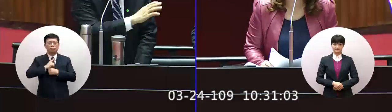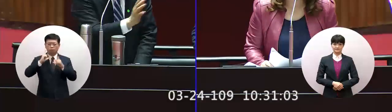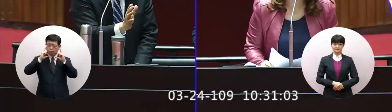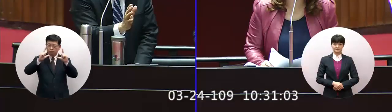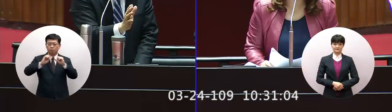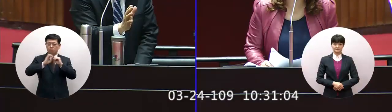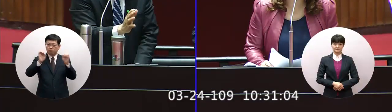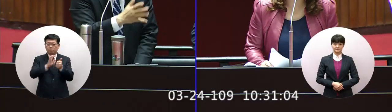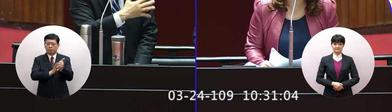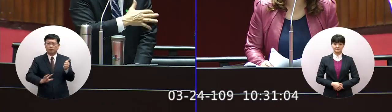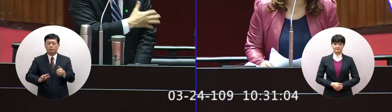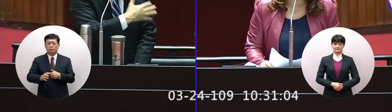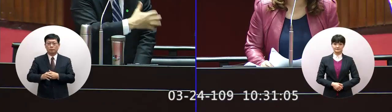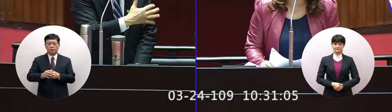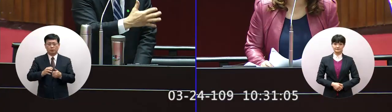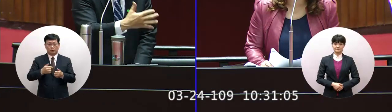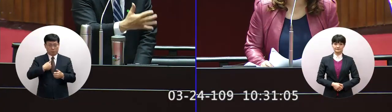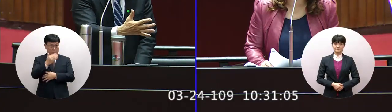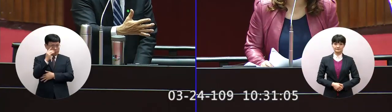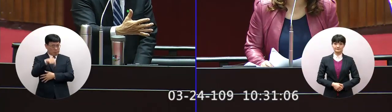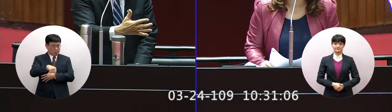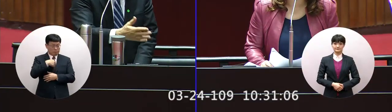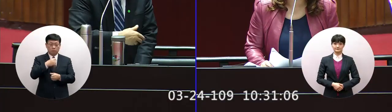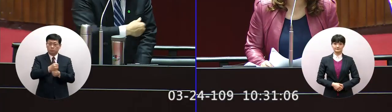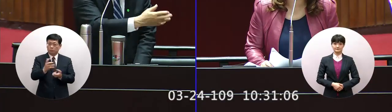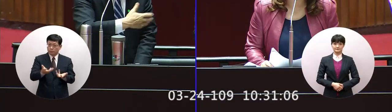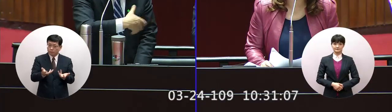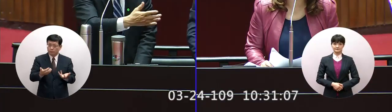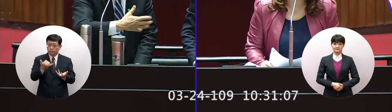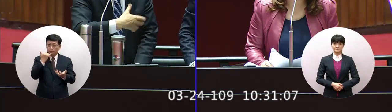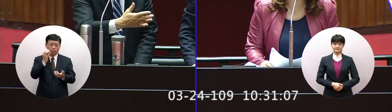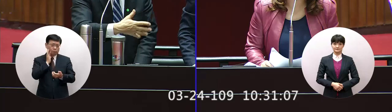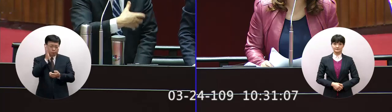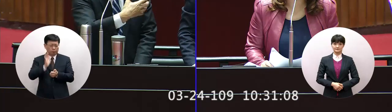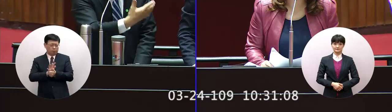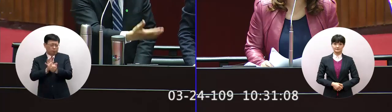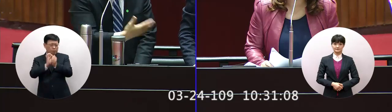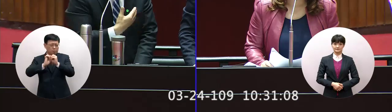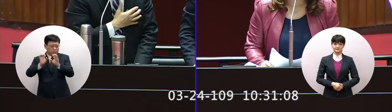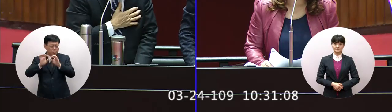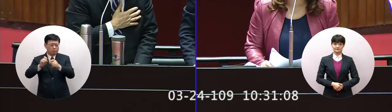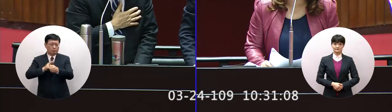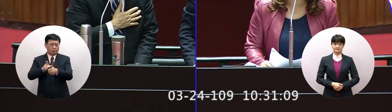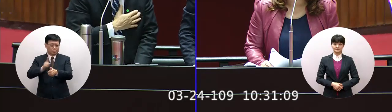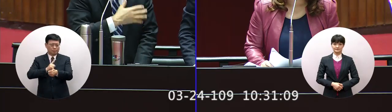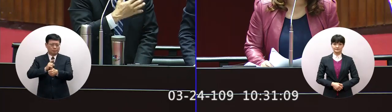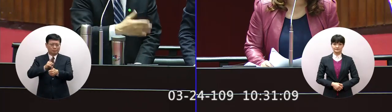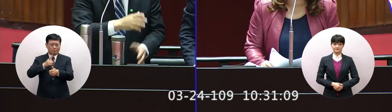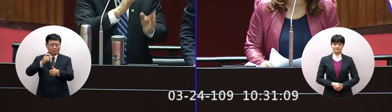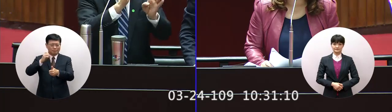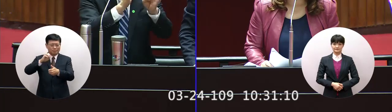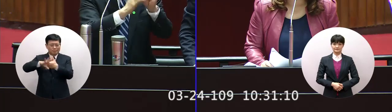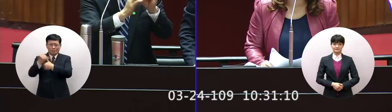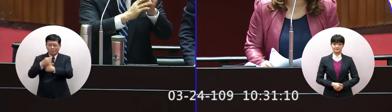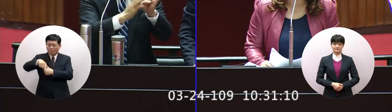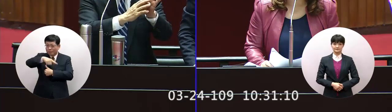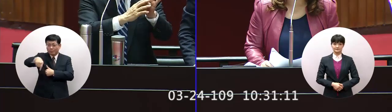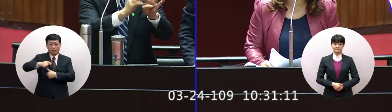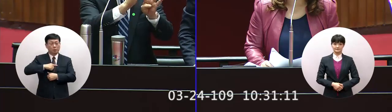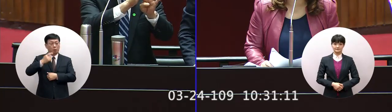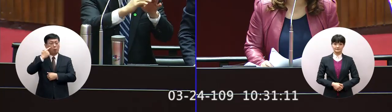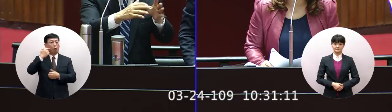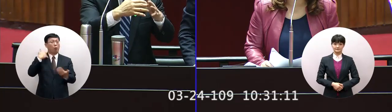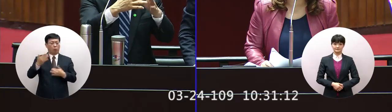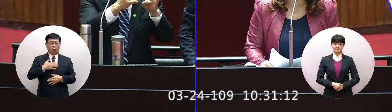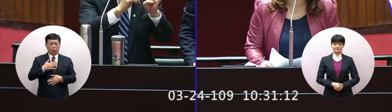份以及影响力，把政府这一方面做的可以尽量的让新住民朋友知道，因为他们越知